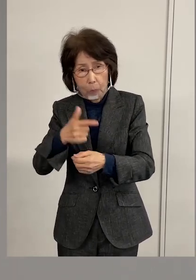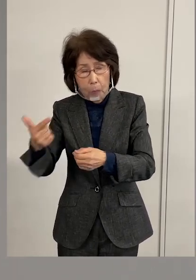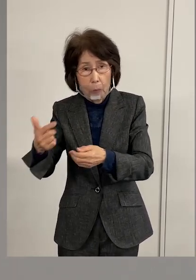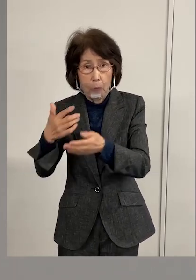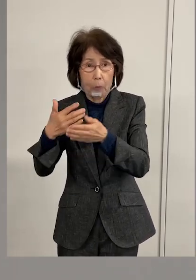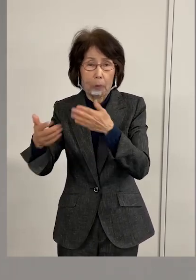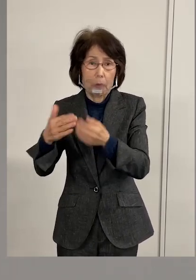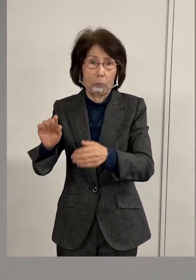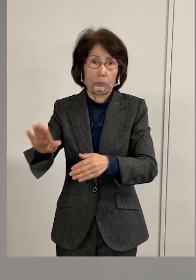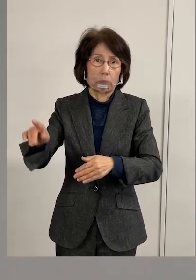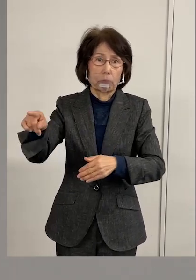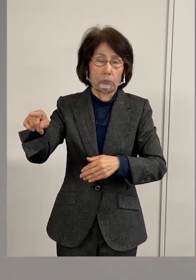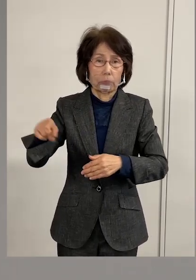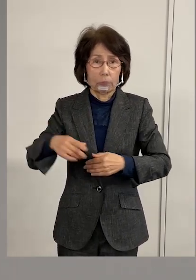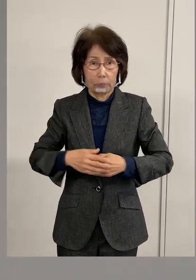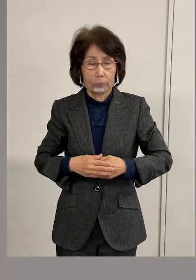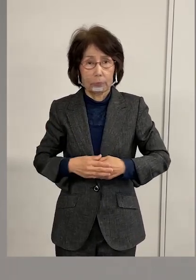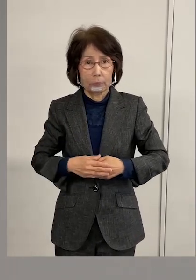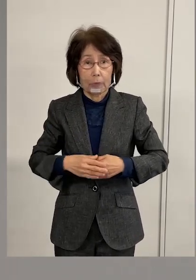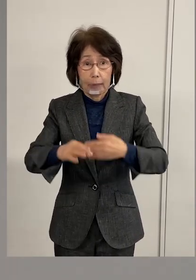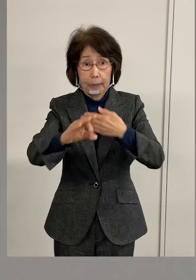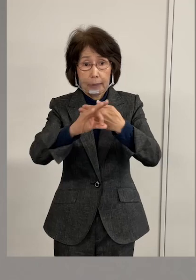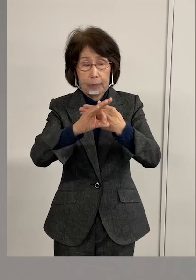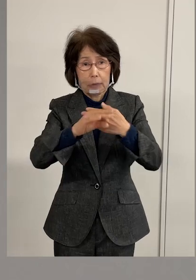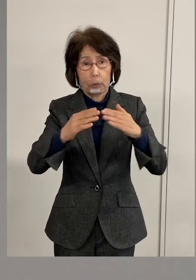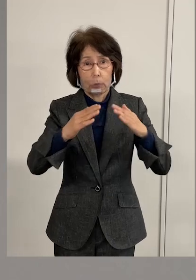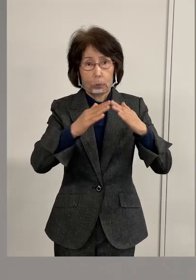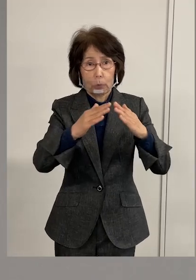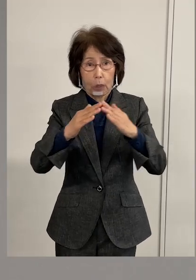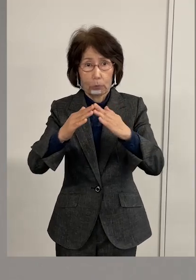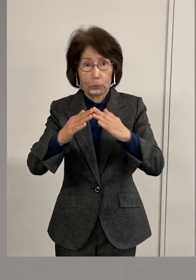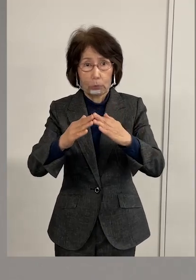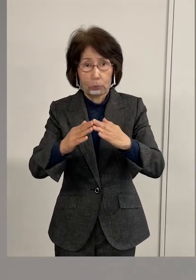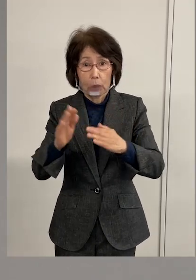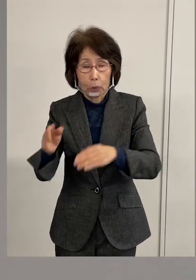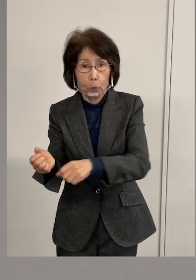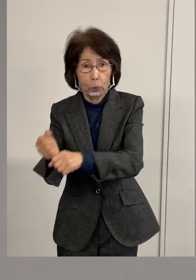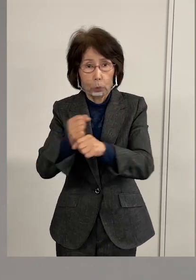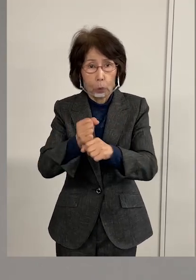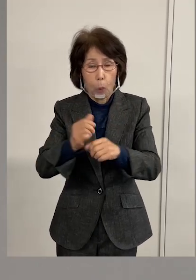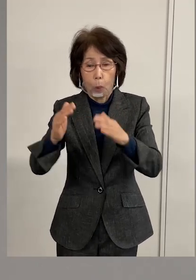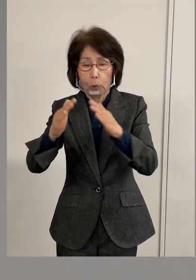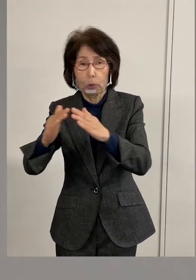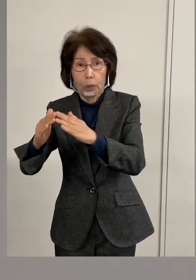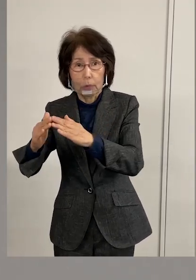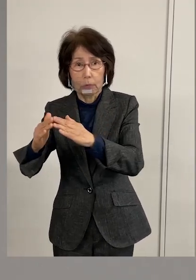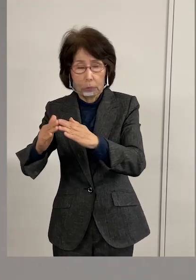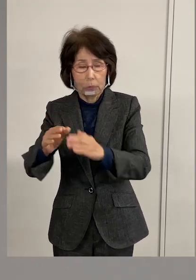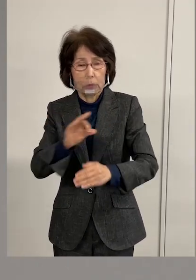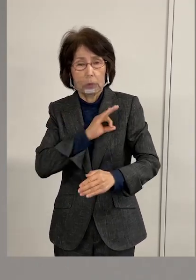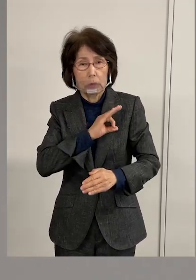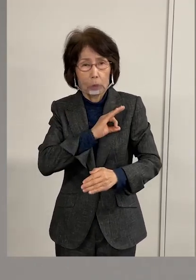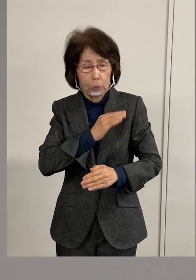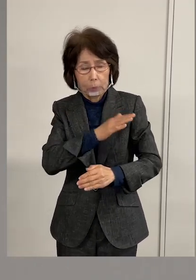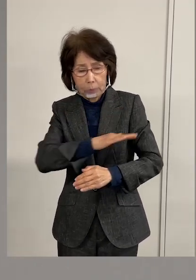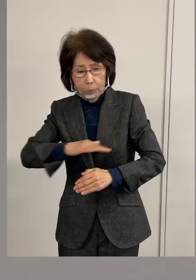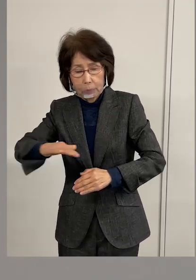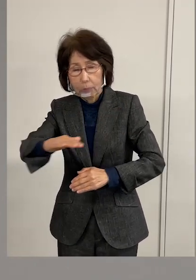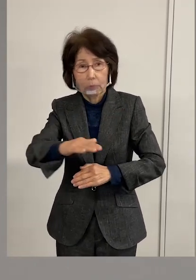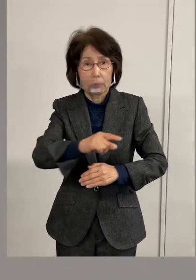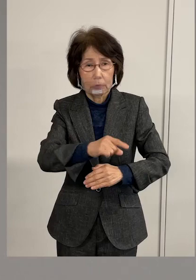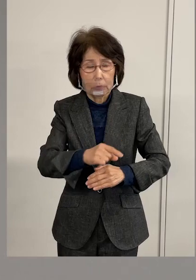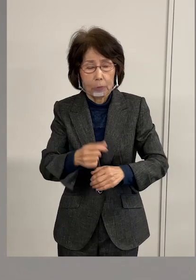して、いわゆる仮設住宅、その後の復興住宅等に大変職員の方々苦労したんですけれ